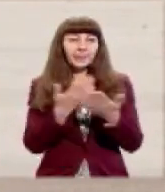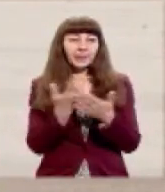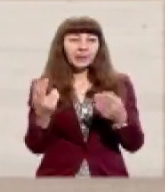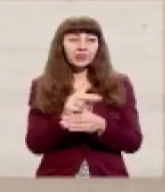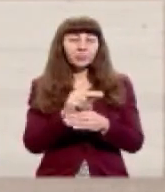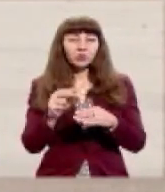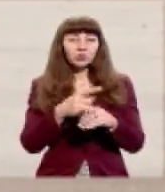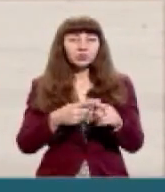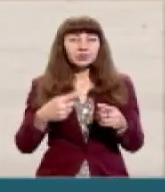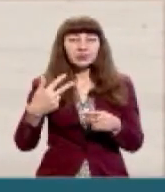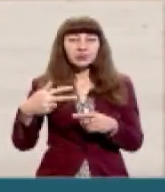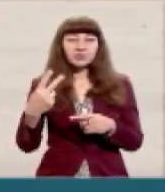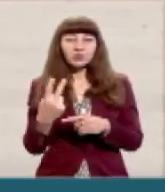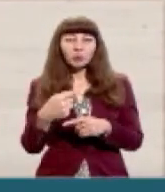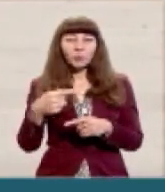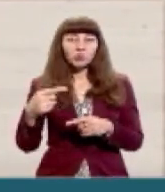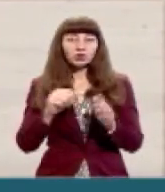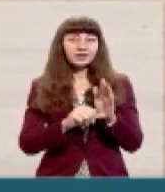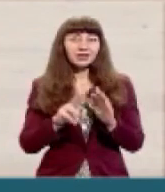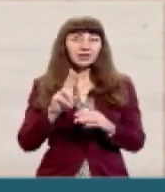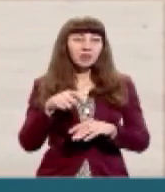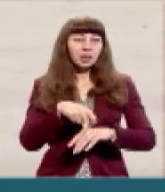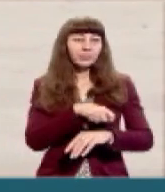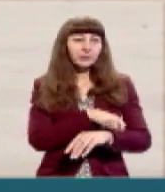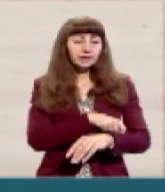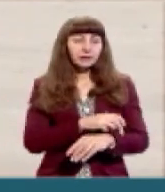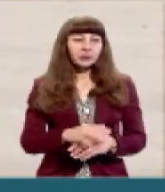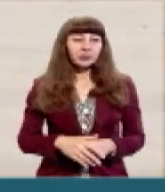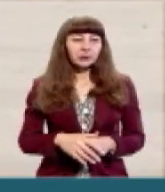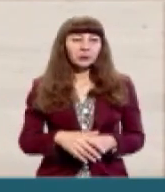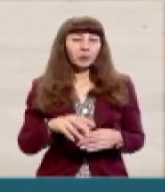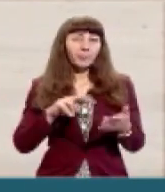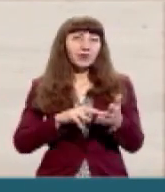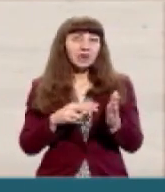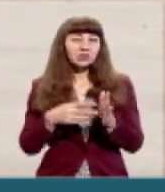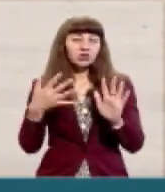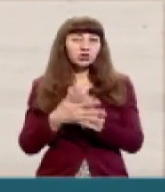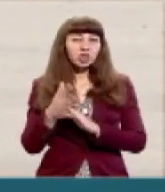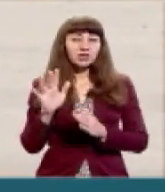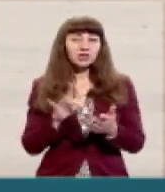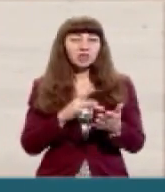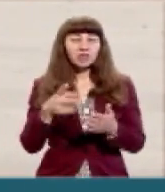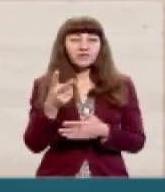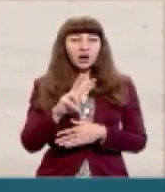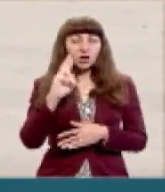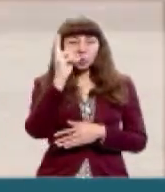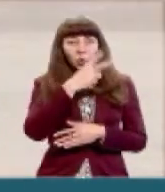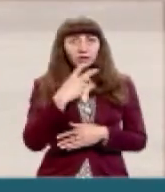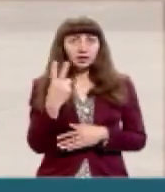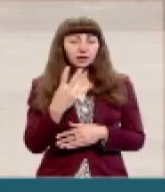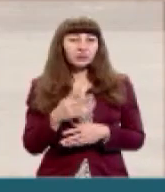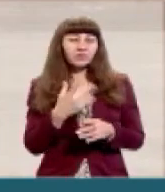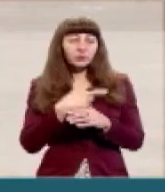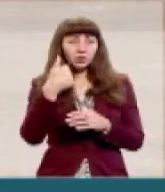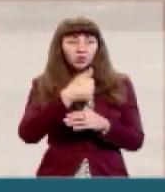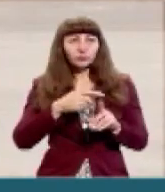ремонтируем участок с 32 по 60 километр. Данный проект двухгодичный. В этом году выделено 600 миллионов тенге.